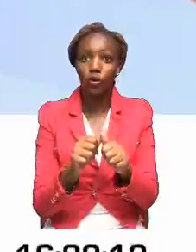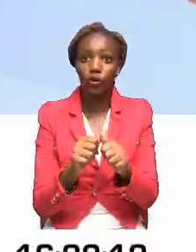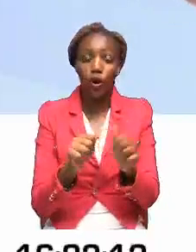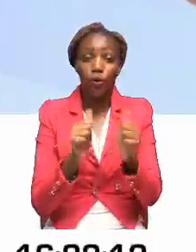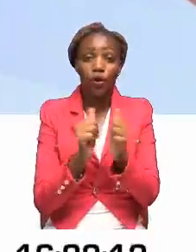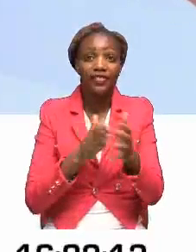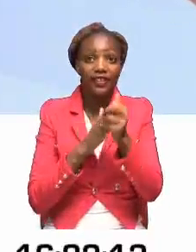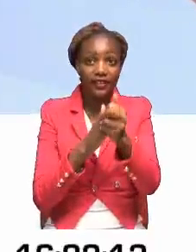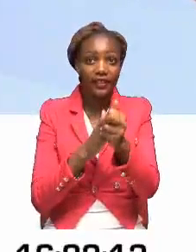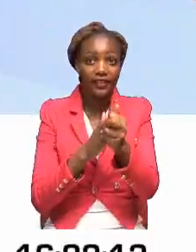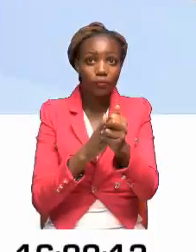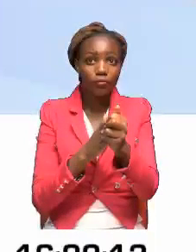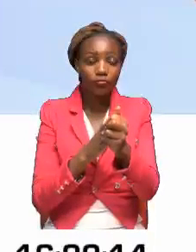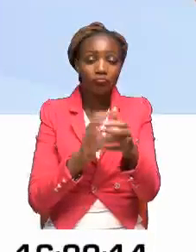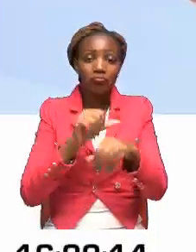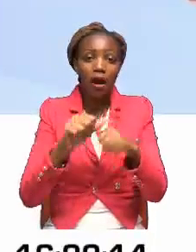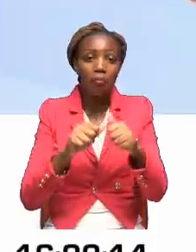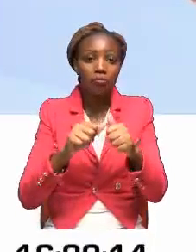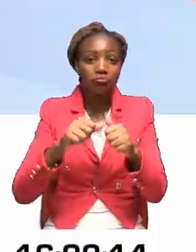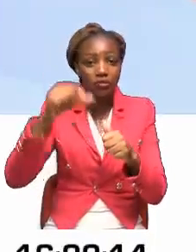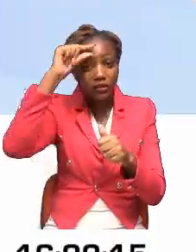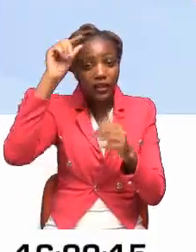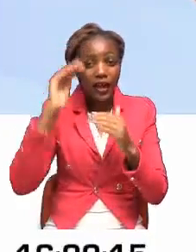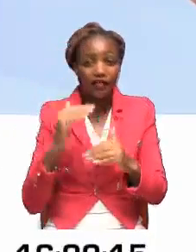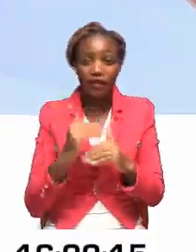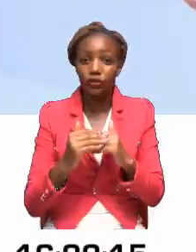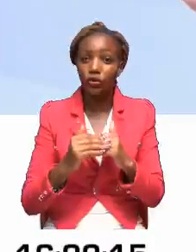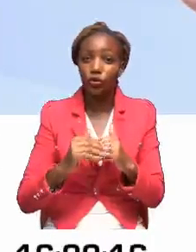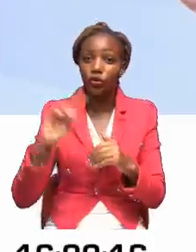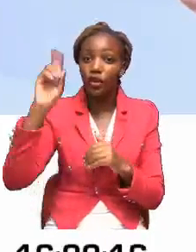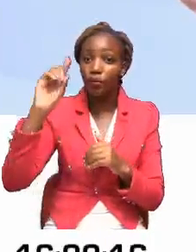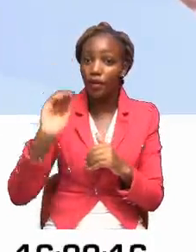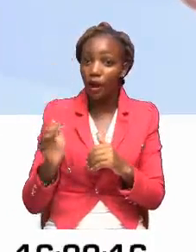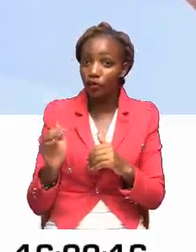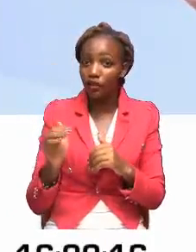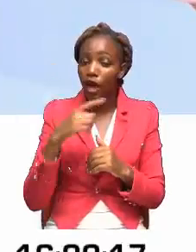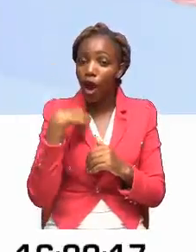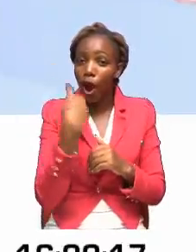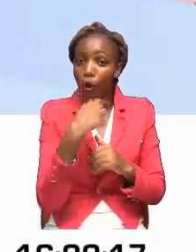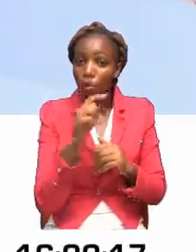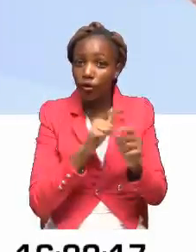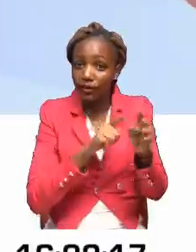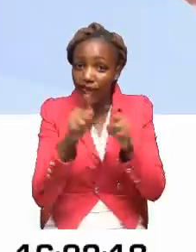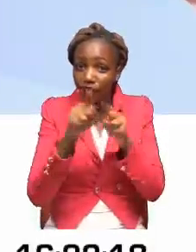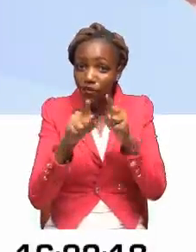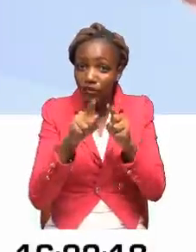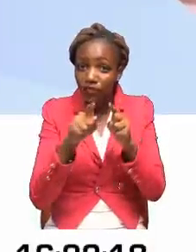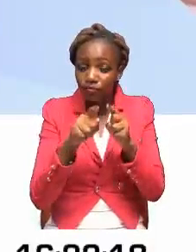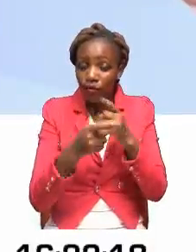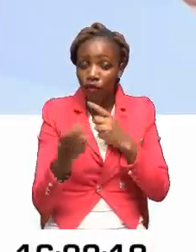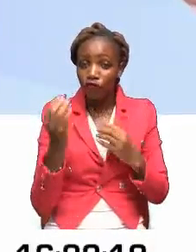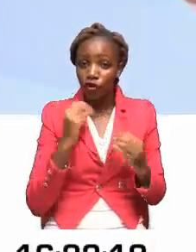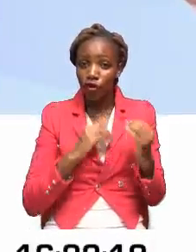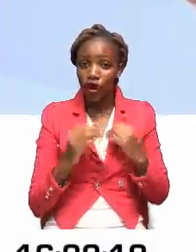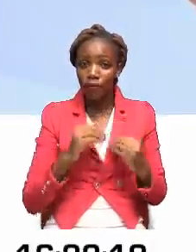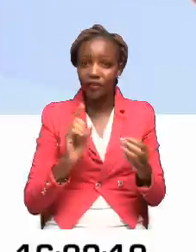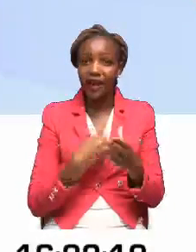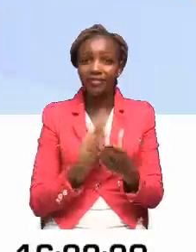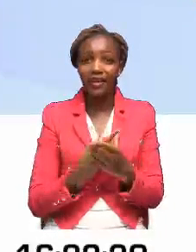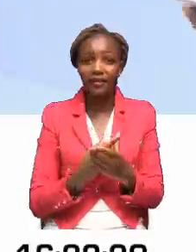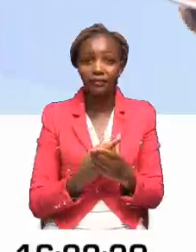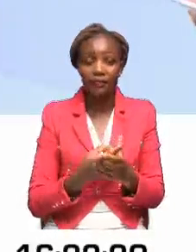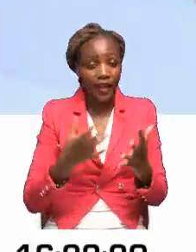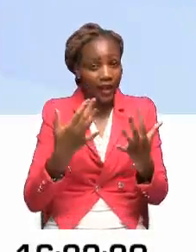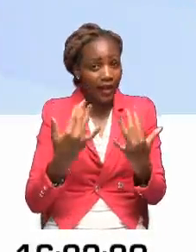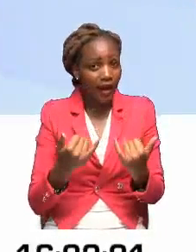ya uongozi wa gavana wa Nairobi Mike Mbuvi Sonko, ambaye anashtakiwa kwa tuhuma za ufisadi na ambaye hatima yake